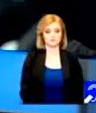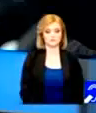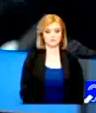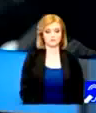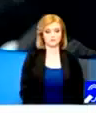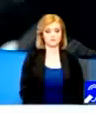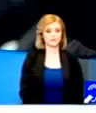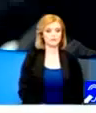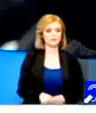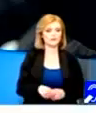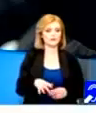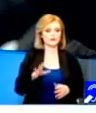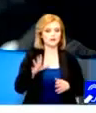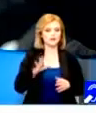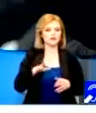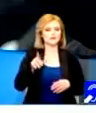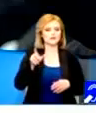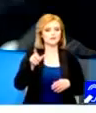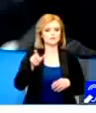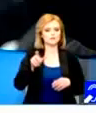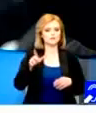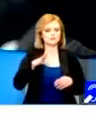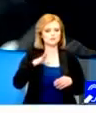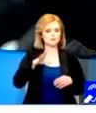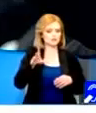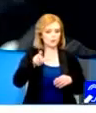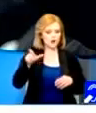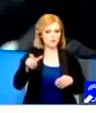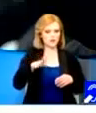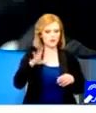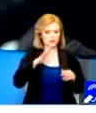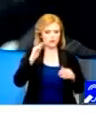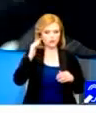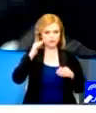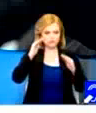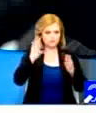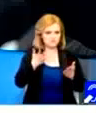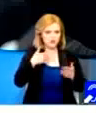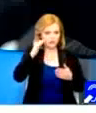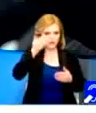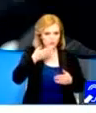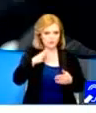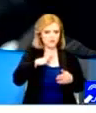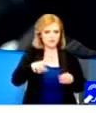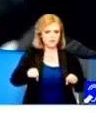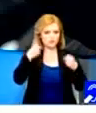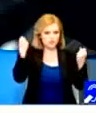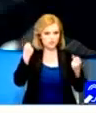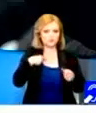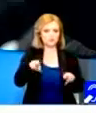Cereau bani de la operatorii de transport pasageri și închideau ochii la eventualele nereguli în activitatea lor, dar au căzut în plasa